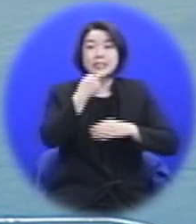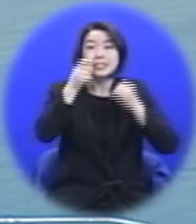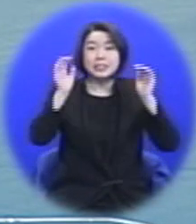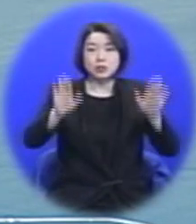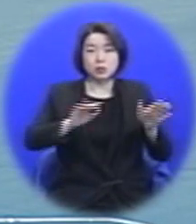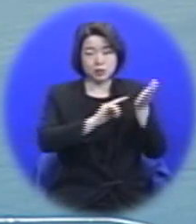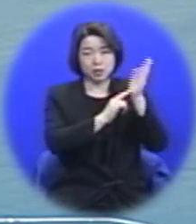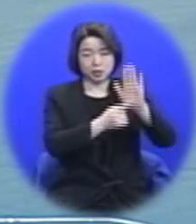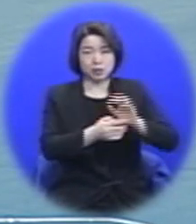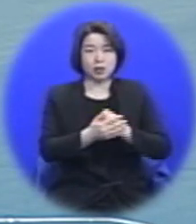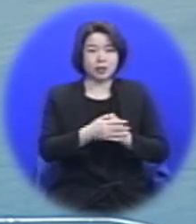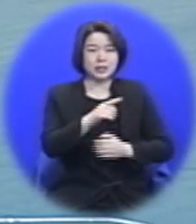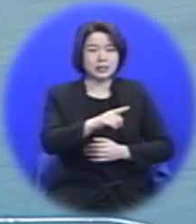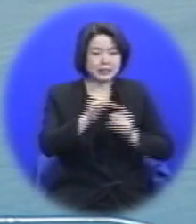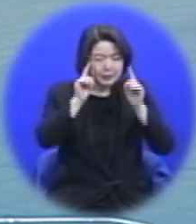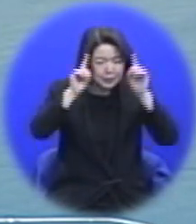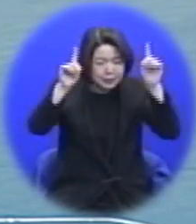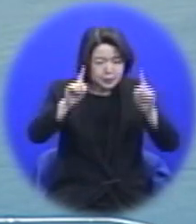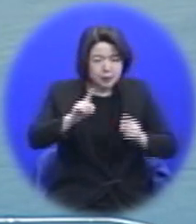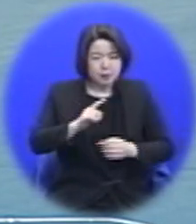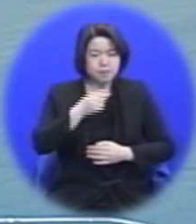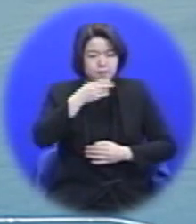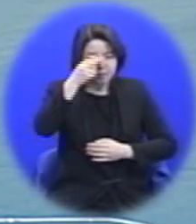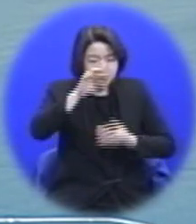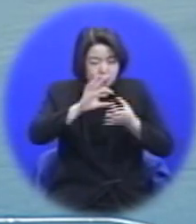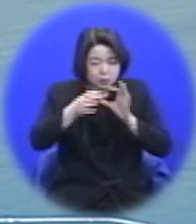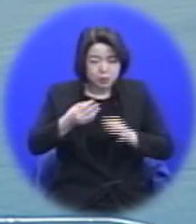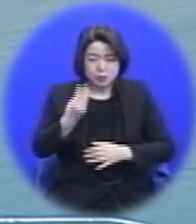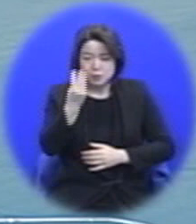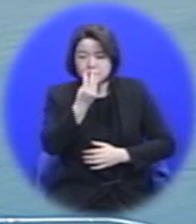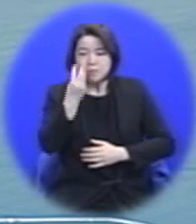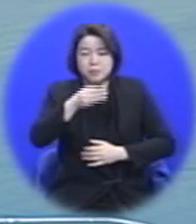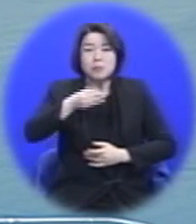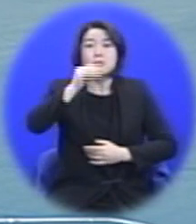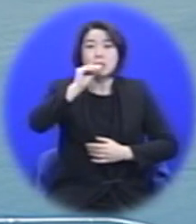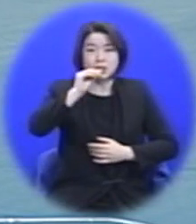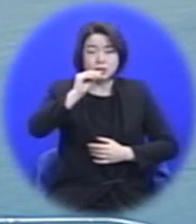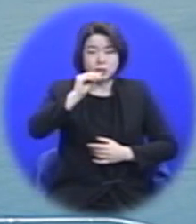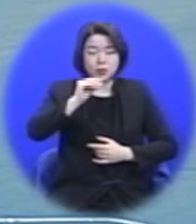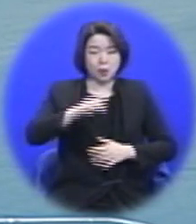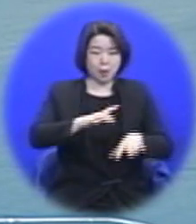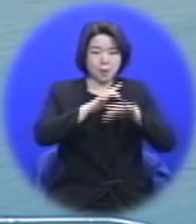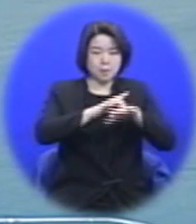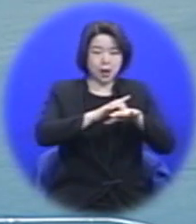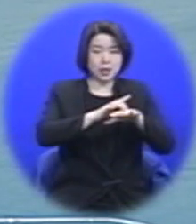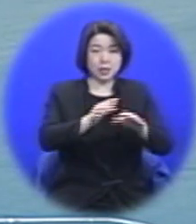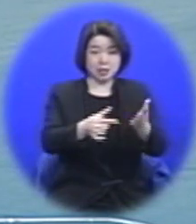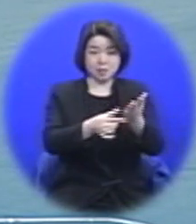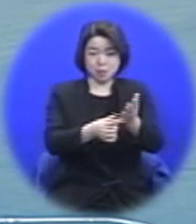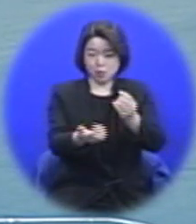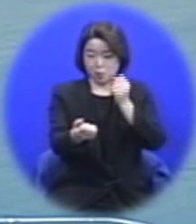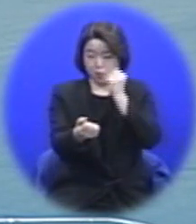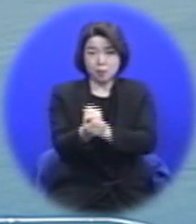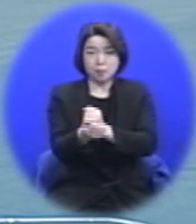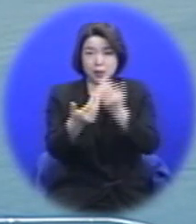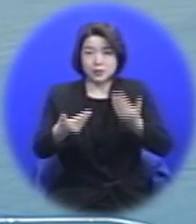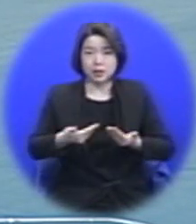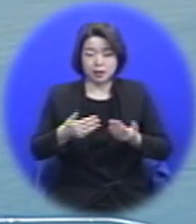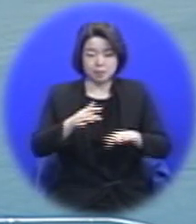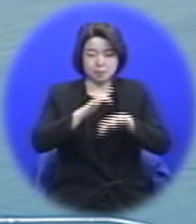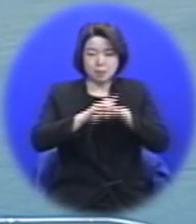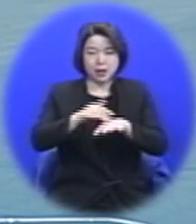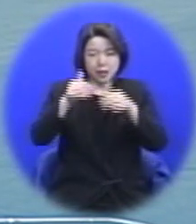그 진노의 포도주를 마시고 그리고 마귀의 표를 받은 사람, 마귀에게 경배하는